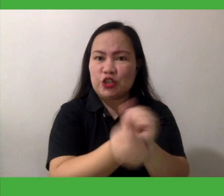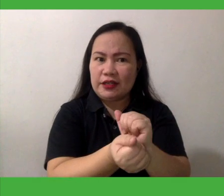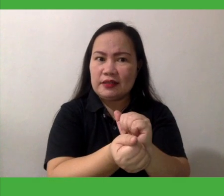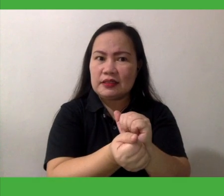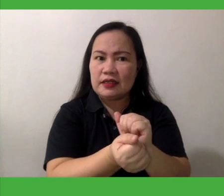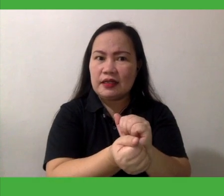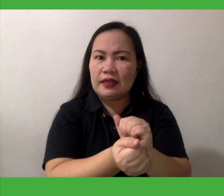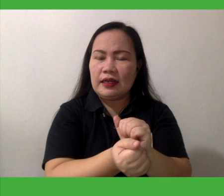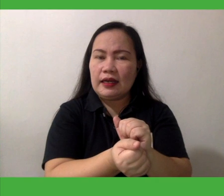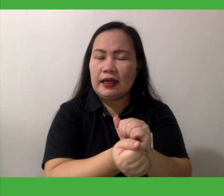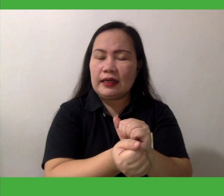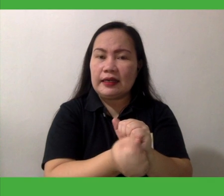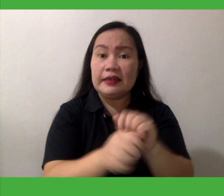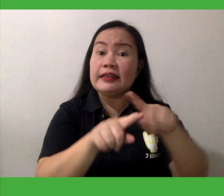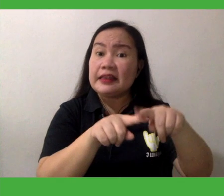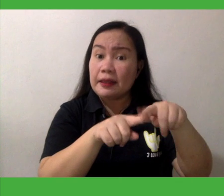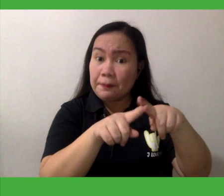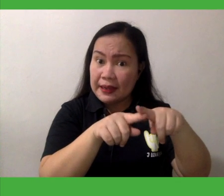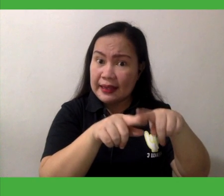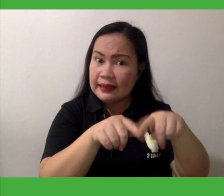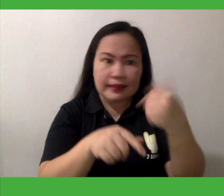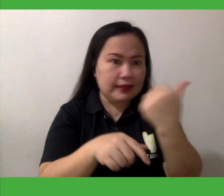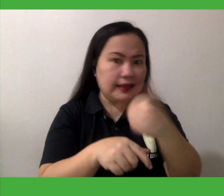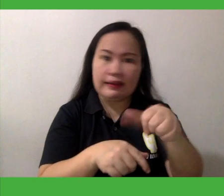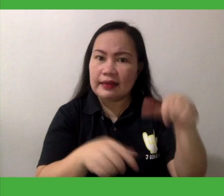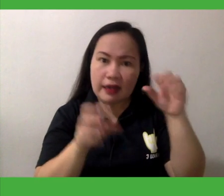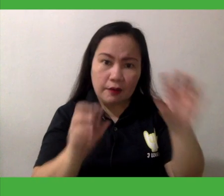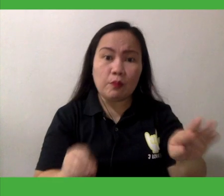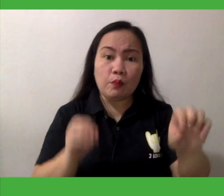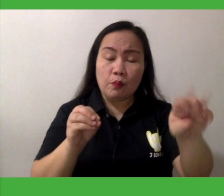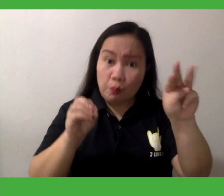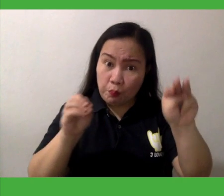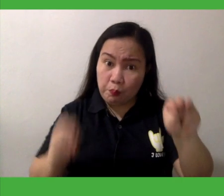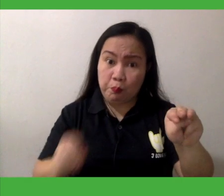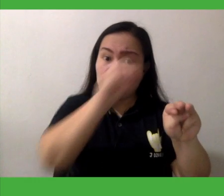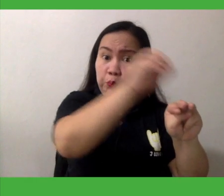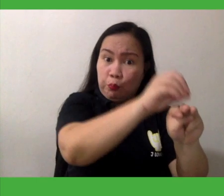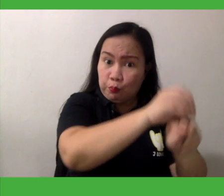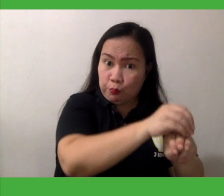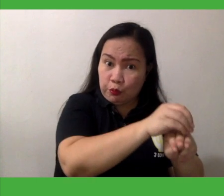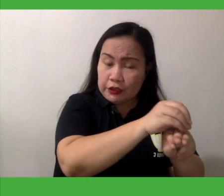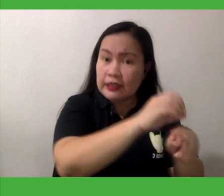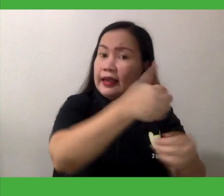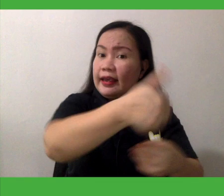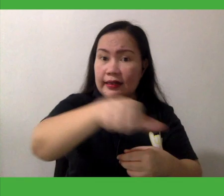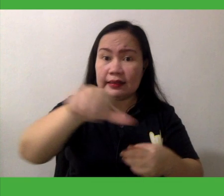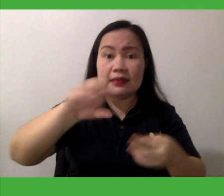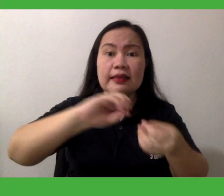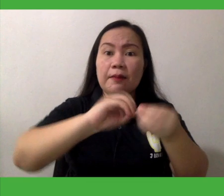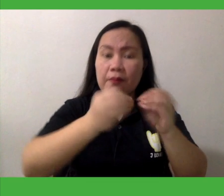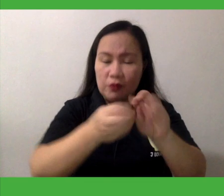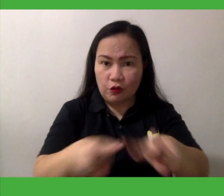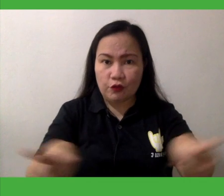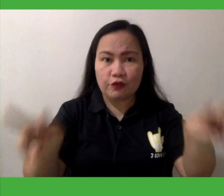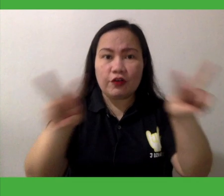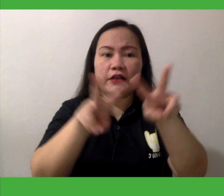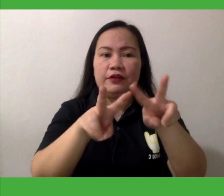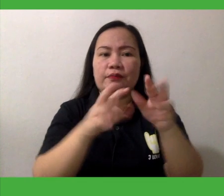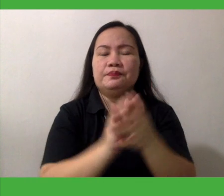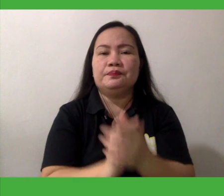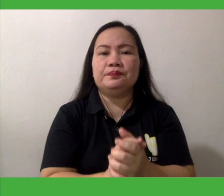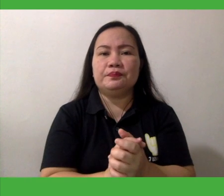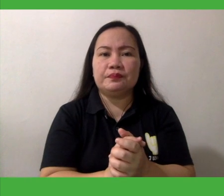Okay? And then, ano ibig sabihin? It changes its value kasi kahit ano po, etong unknown, ibig sabihin kahit